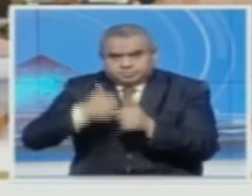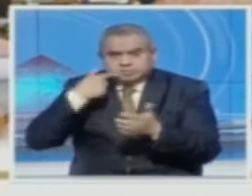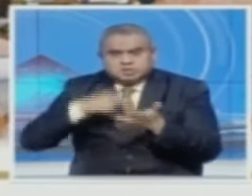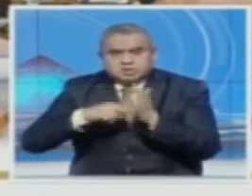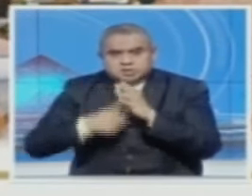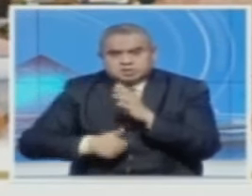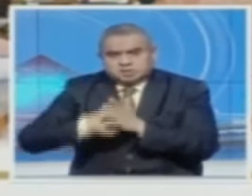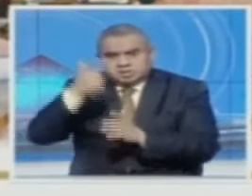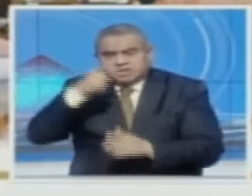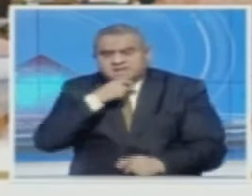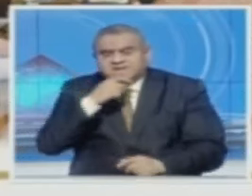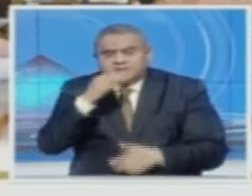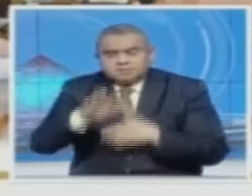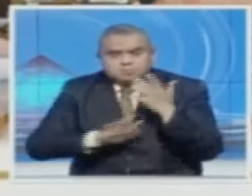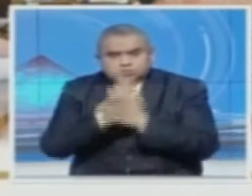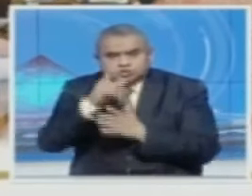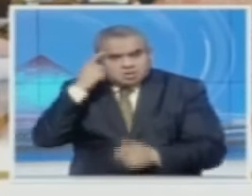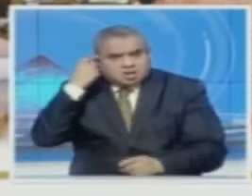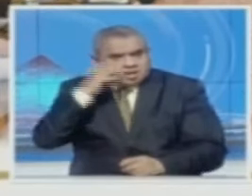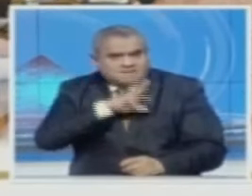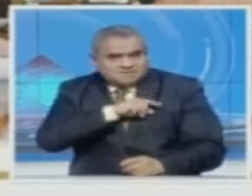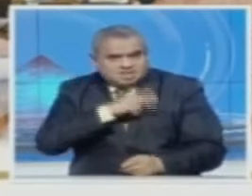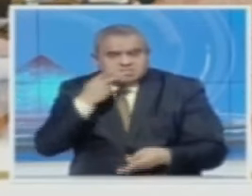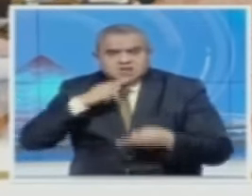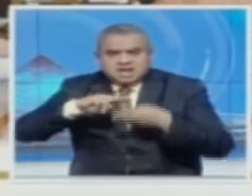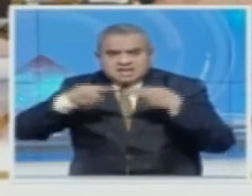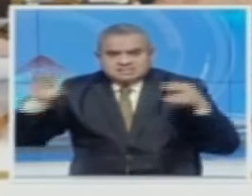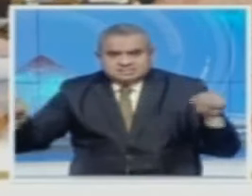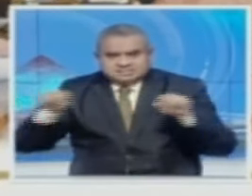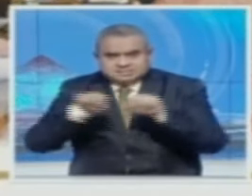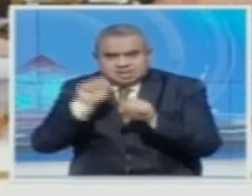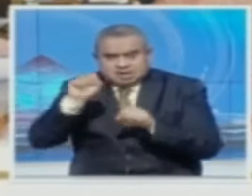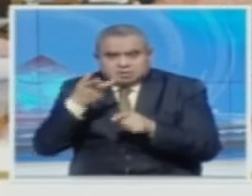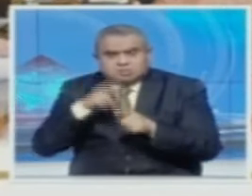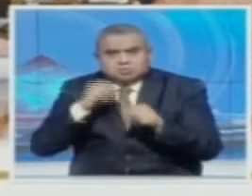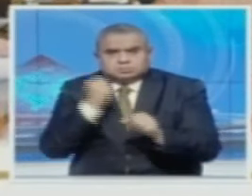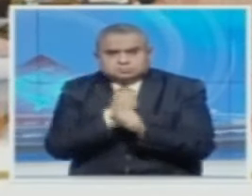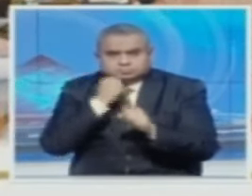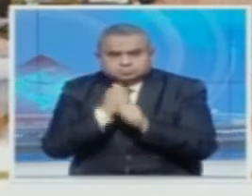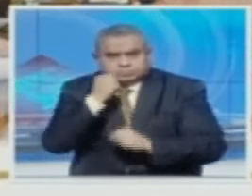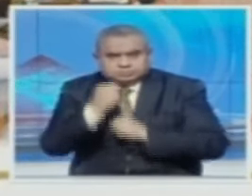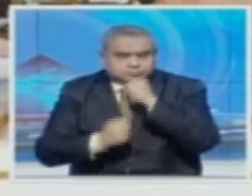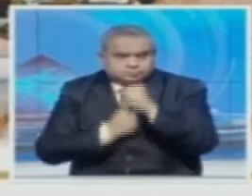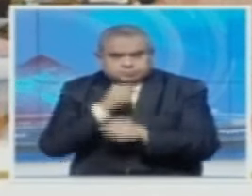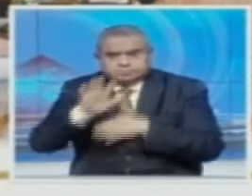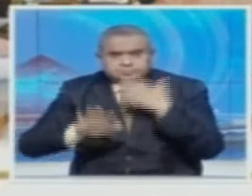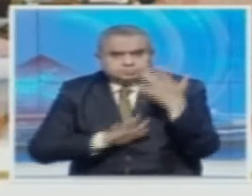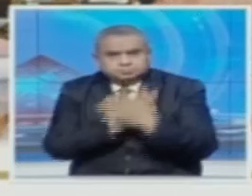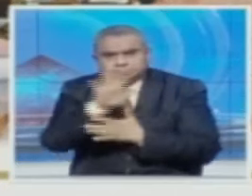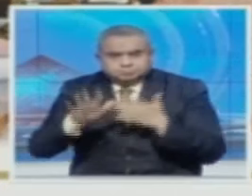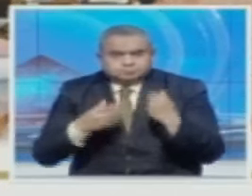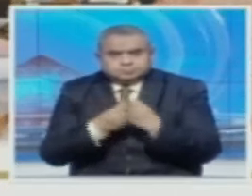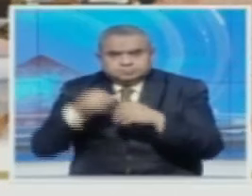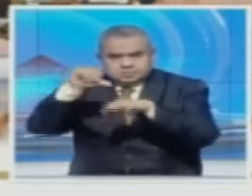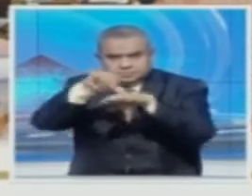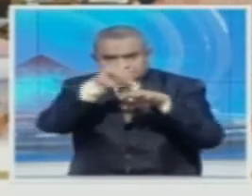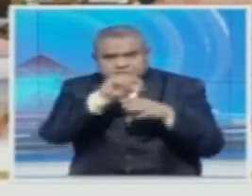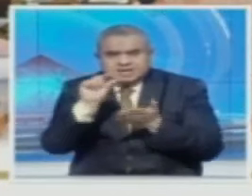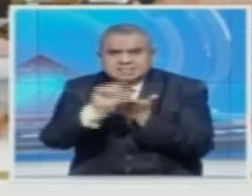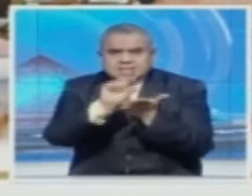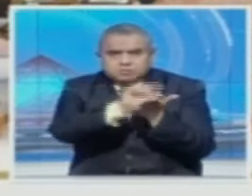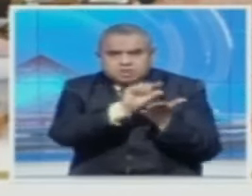القضية الفلسطينية وسبل إحياء عملية السلام والجهود الجارية لتسوية الأزمات في عدد من دول